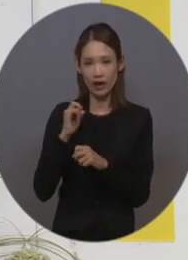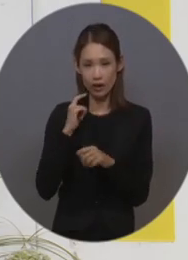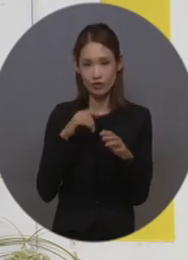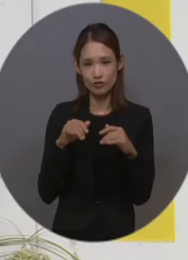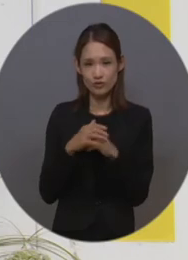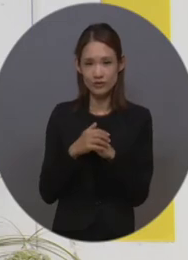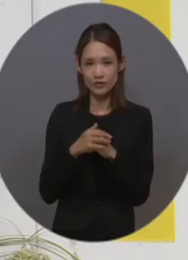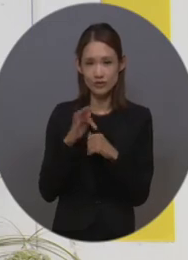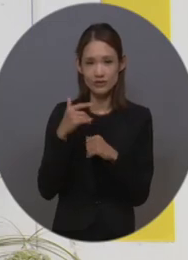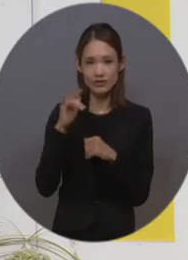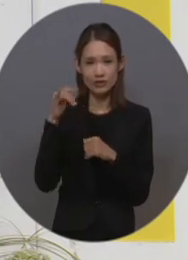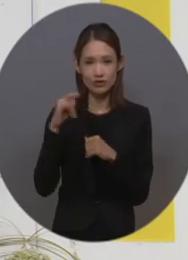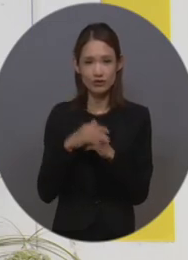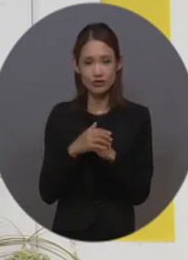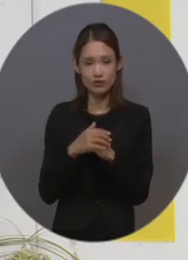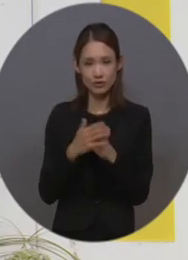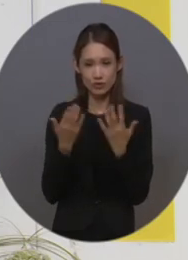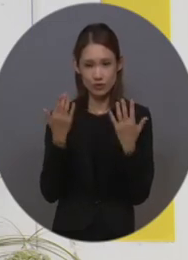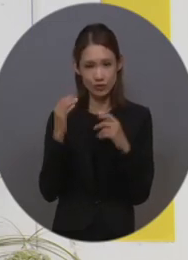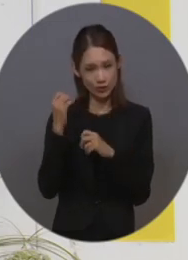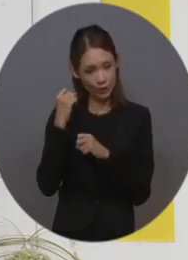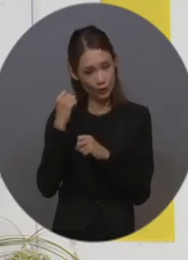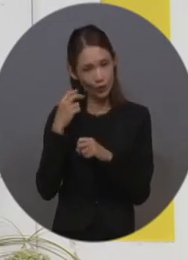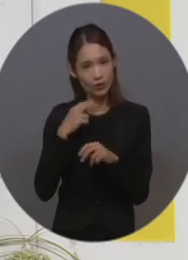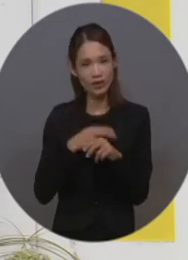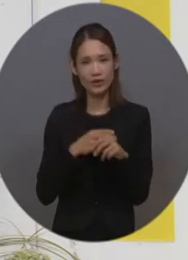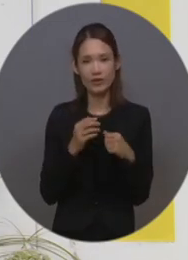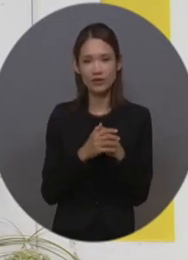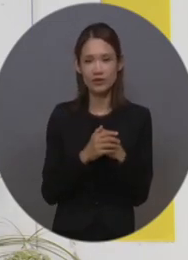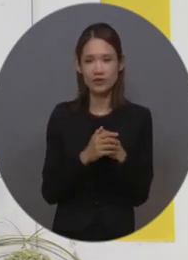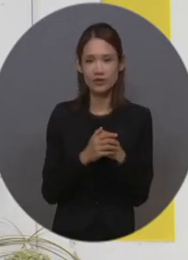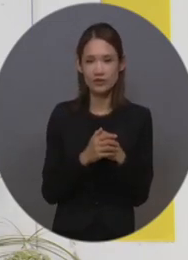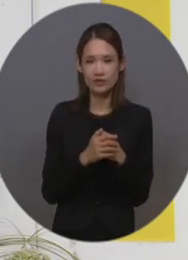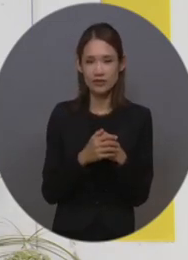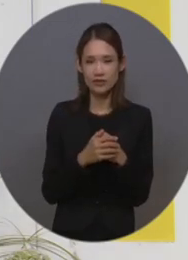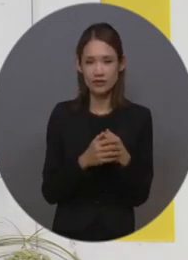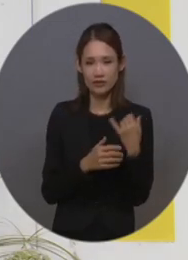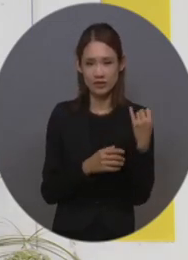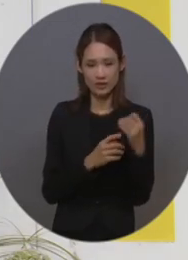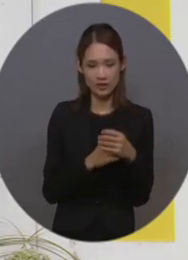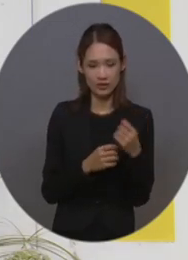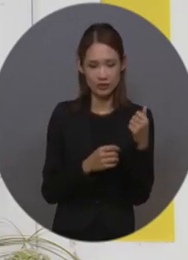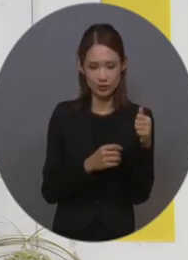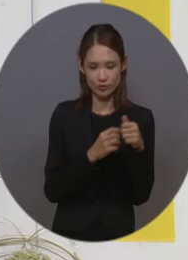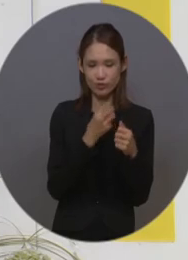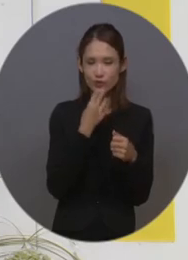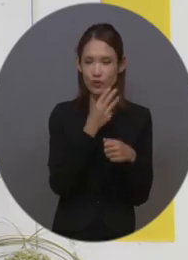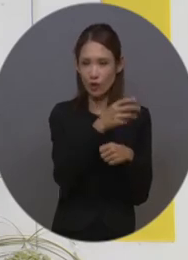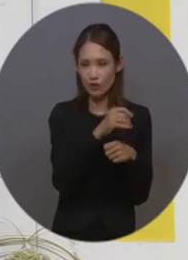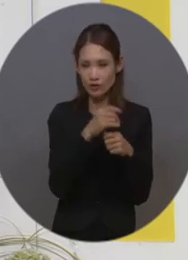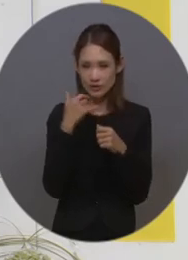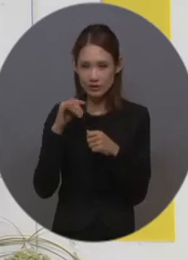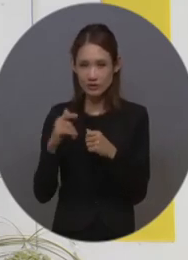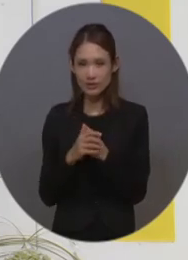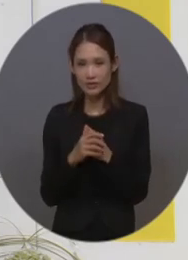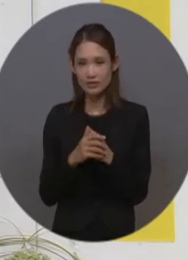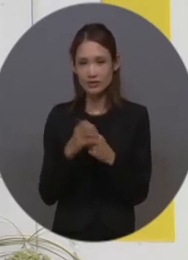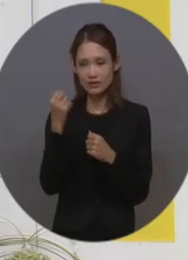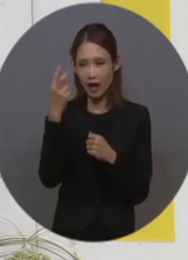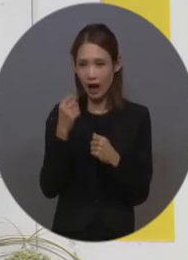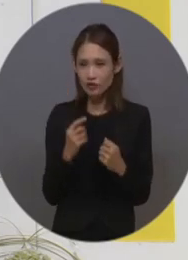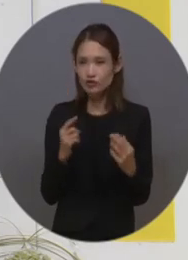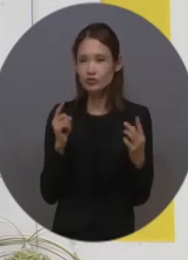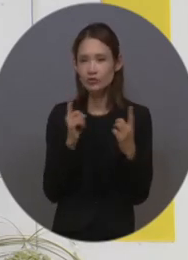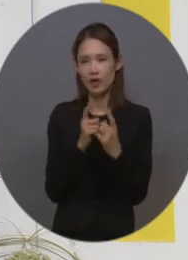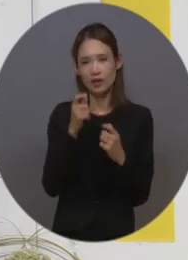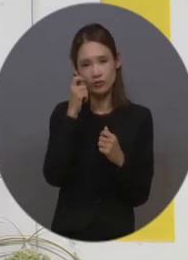네. 진해 해군 사관학교에 교관을 하고 있고 네. 그러니까 한 사람 서울에 있고 한 사람 또 진해에 있고 네. 이러다 보니까 이제 자주 만나지 못하게